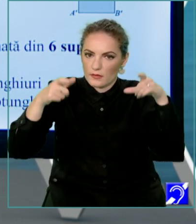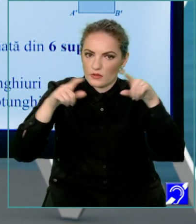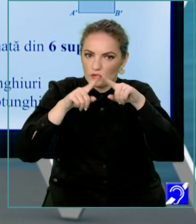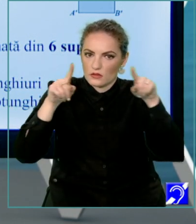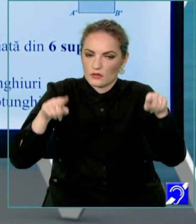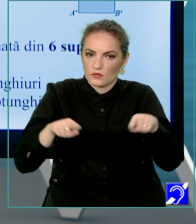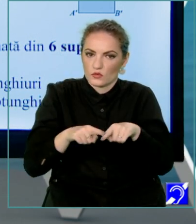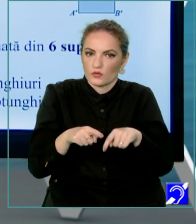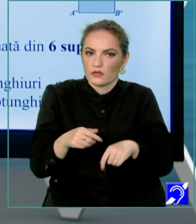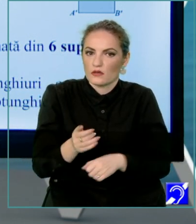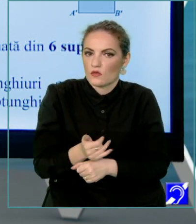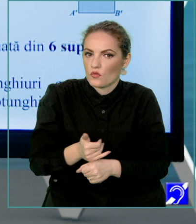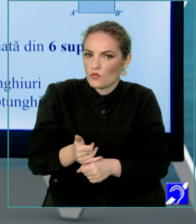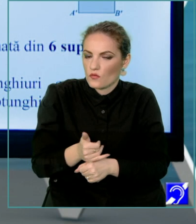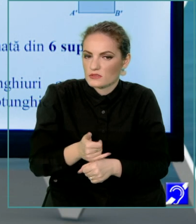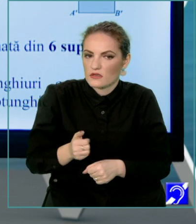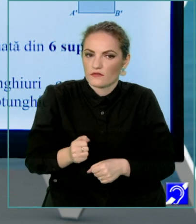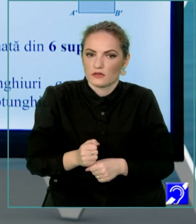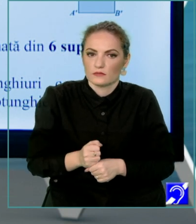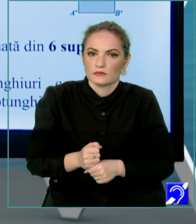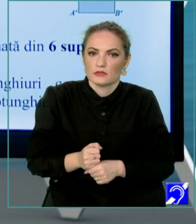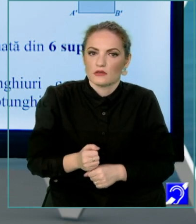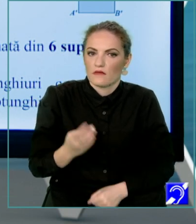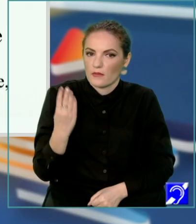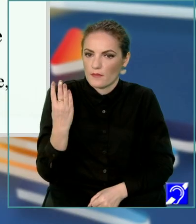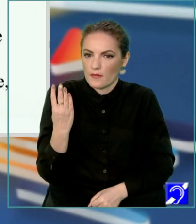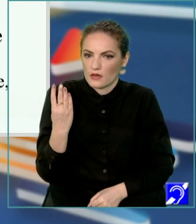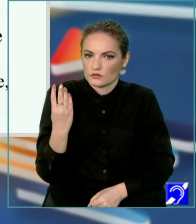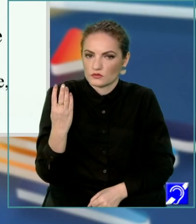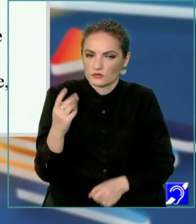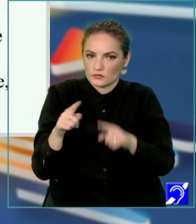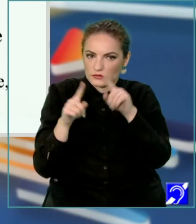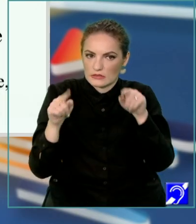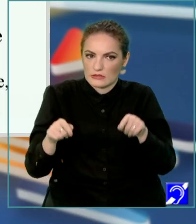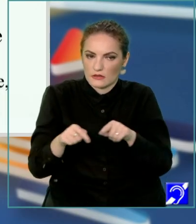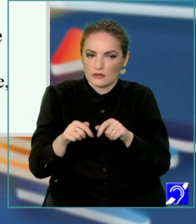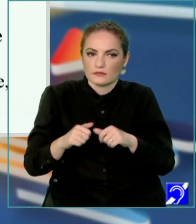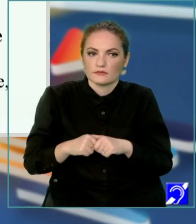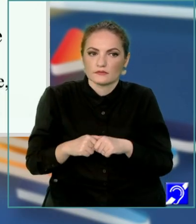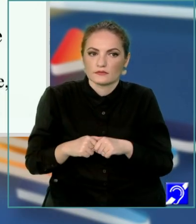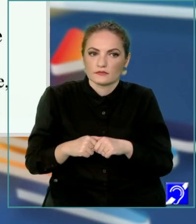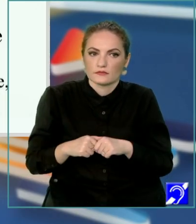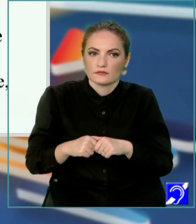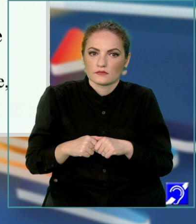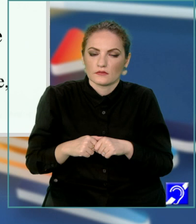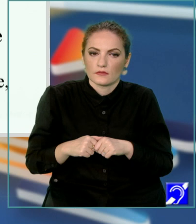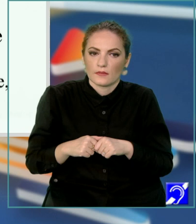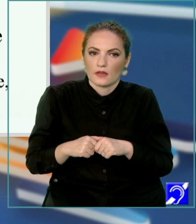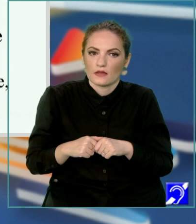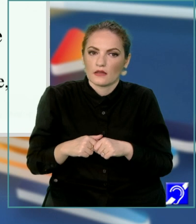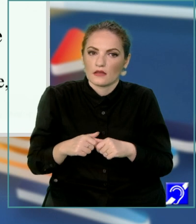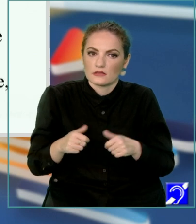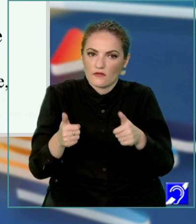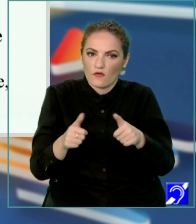urmări etapizat în cele patru desene este formată din șase suprafețe